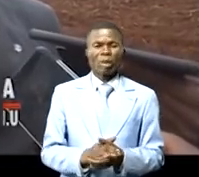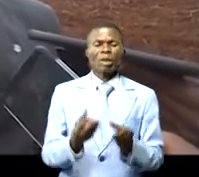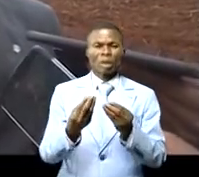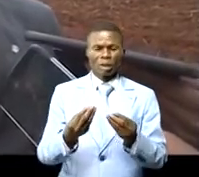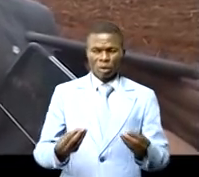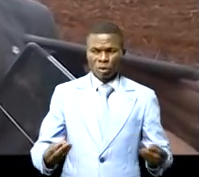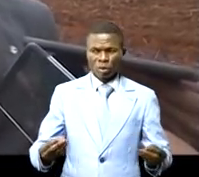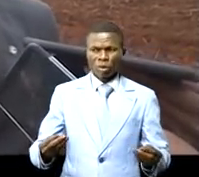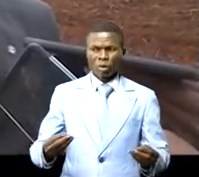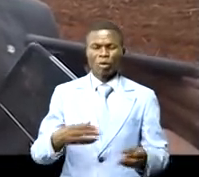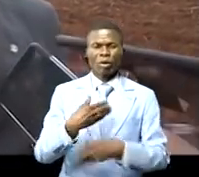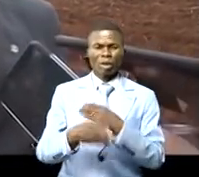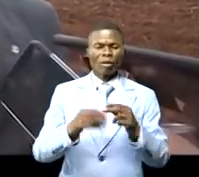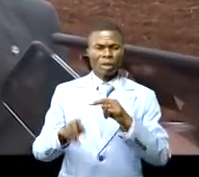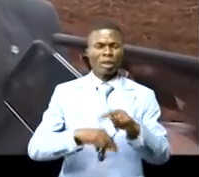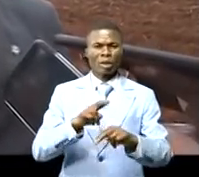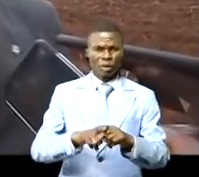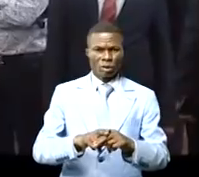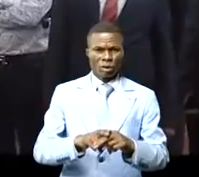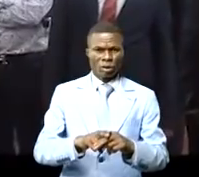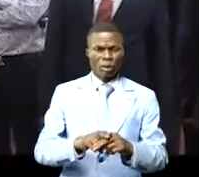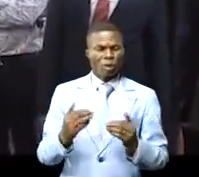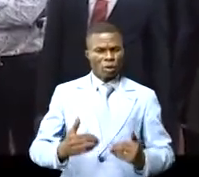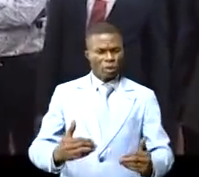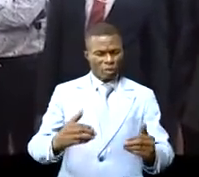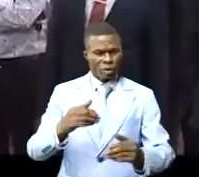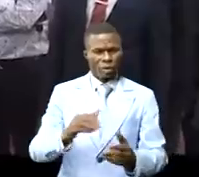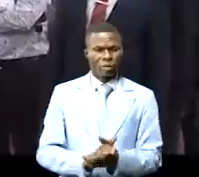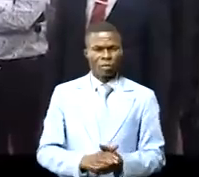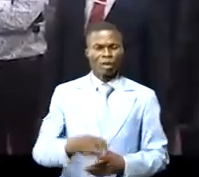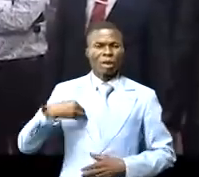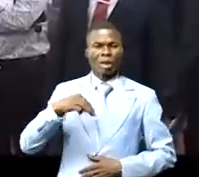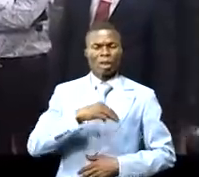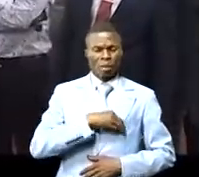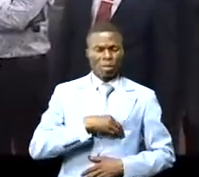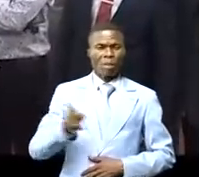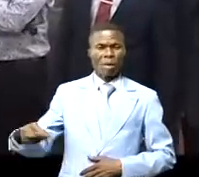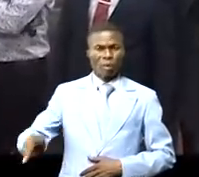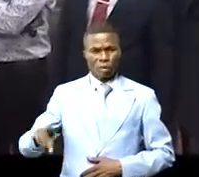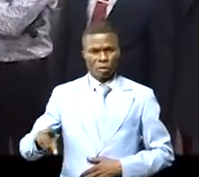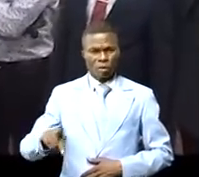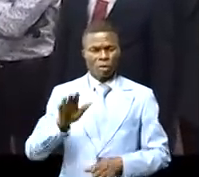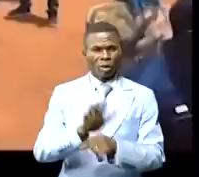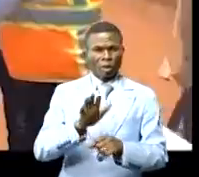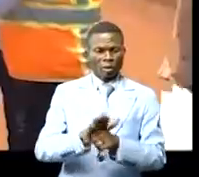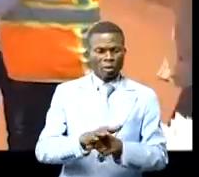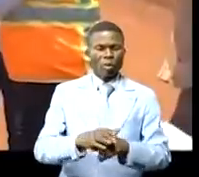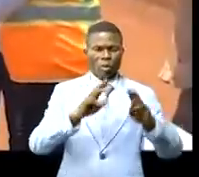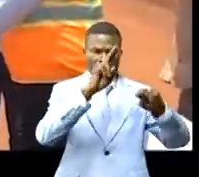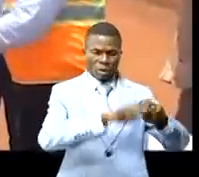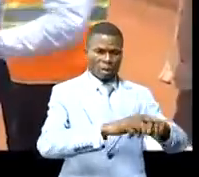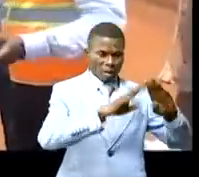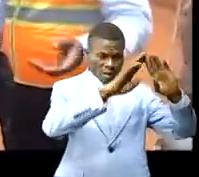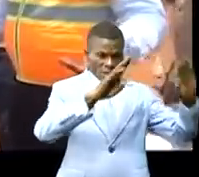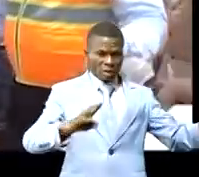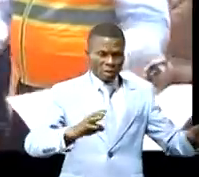fait de façon aussi normale, puis ça va continuer. Hormis les membres de l'exécutif, plusieurs couches sociales devront être logées dans cette cité